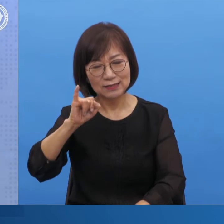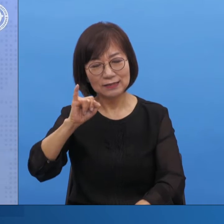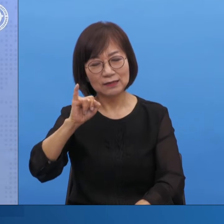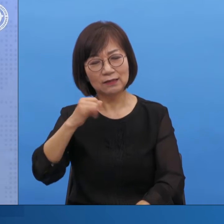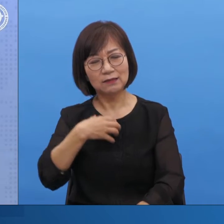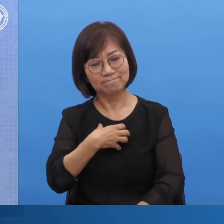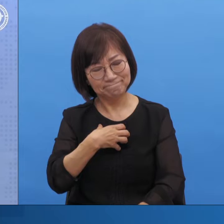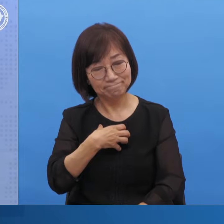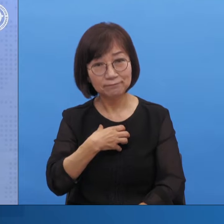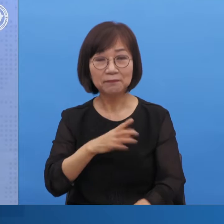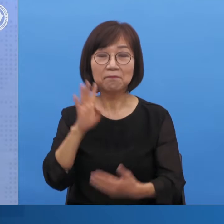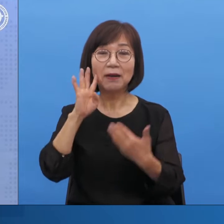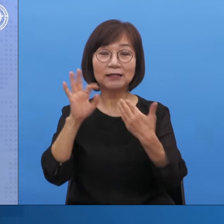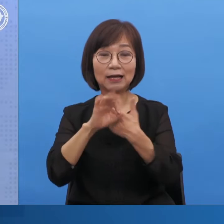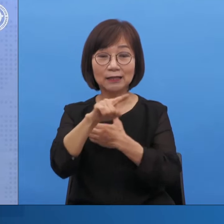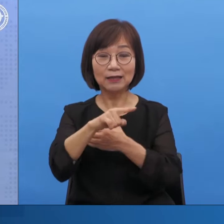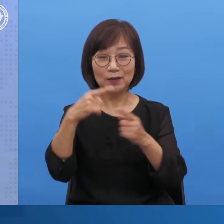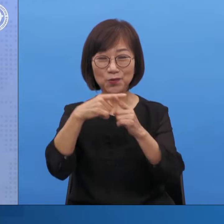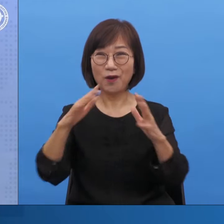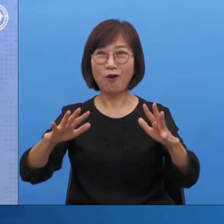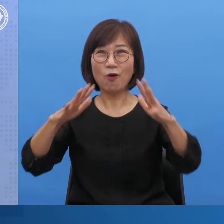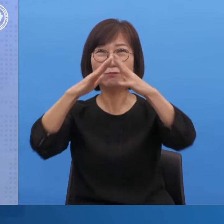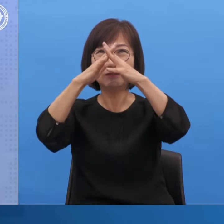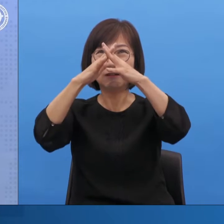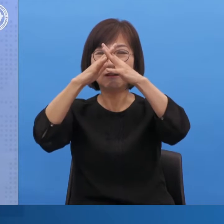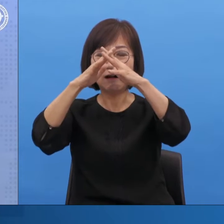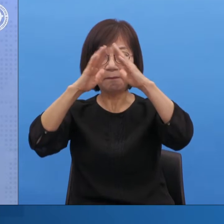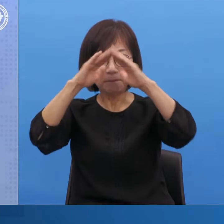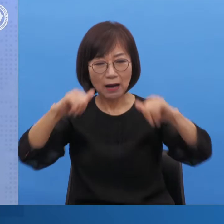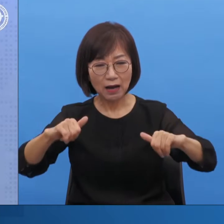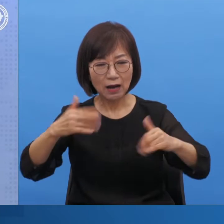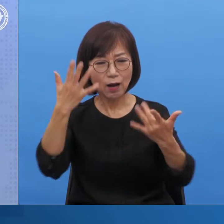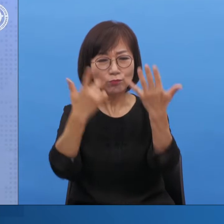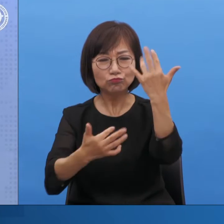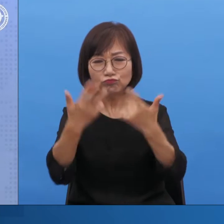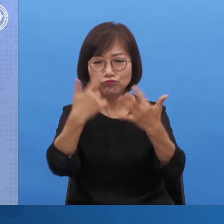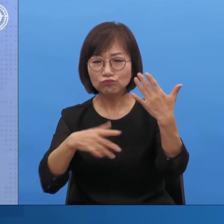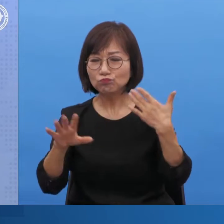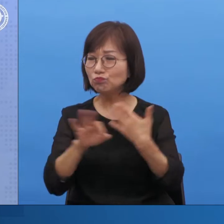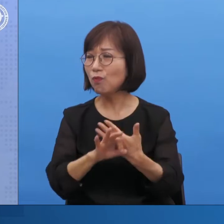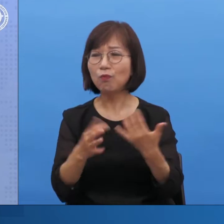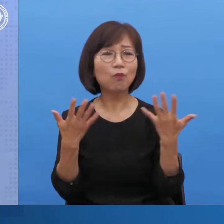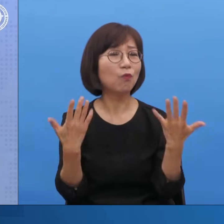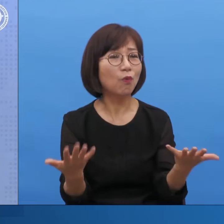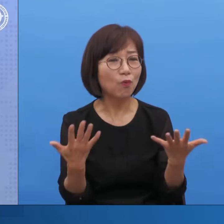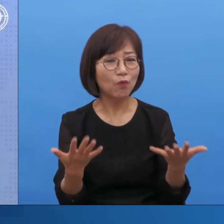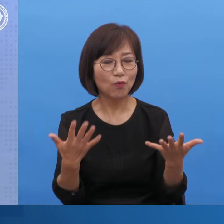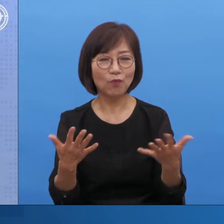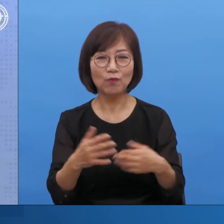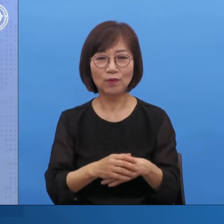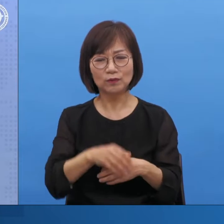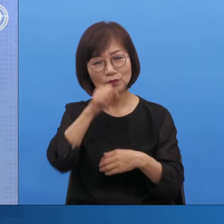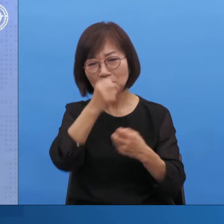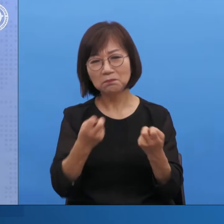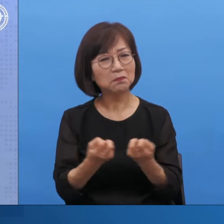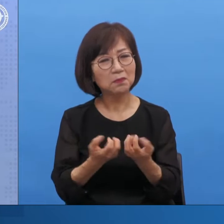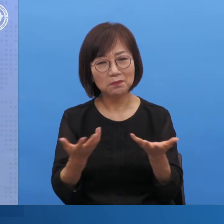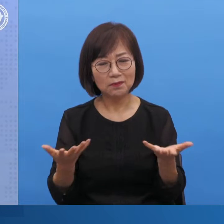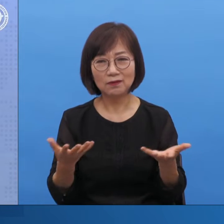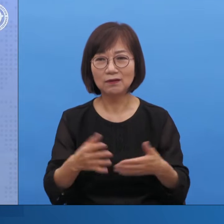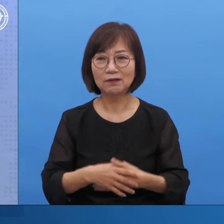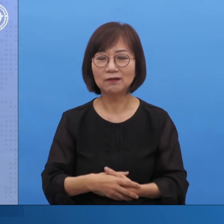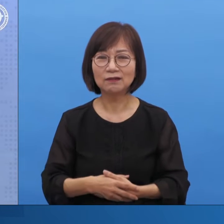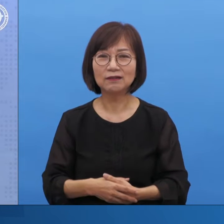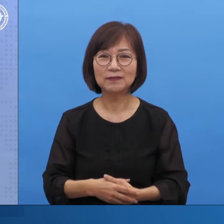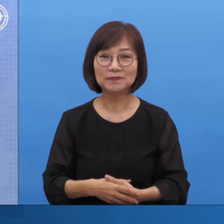이게 무너지거나 이게 지금 화재가 나거나 하면 이거 대처가 없어요, 이거. Think about it. If this church had collapsed or caught on fire, there's no way to bring about